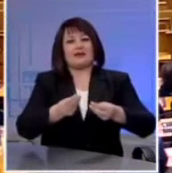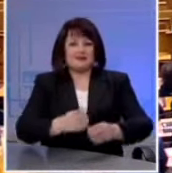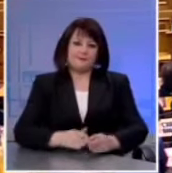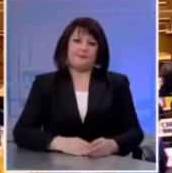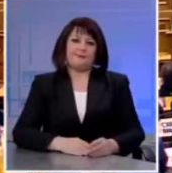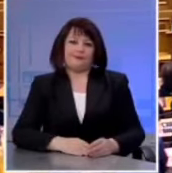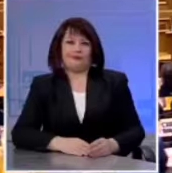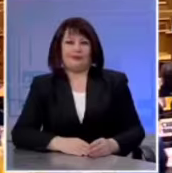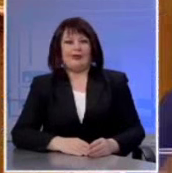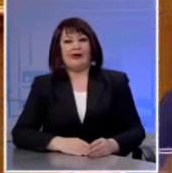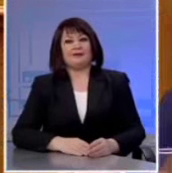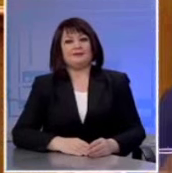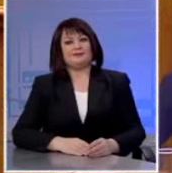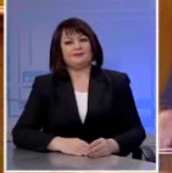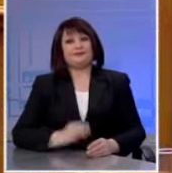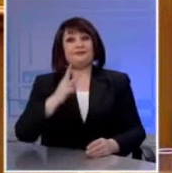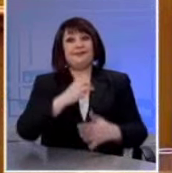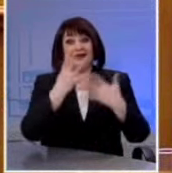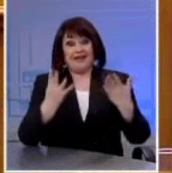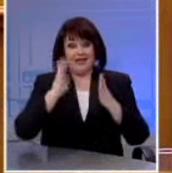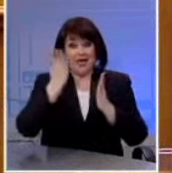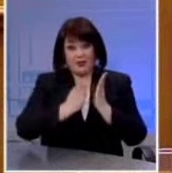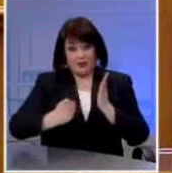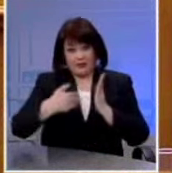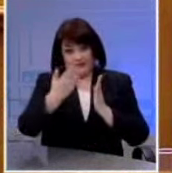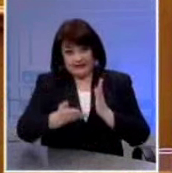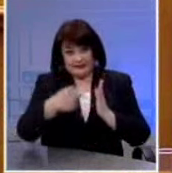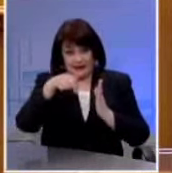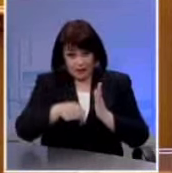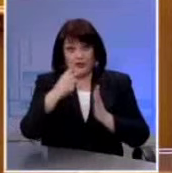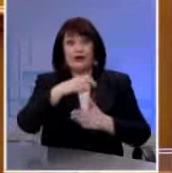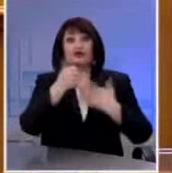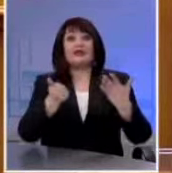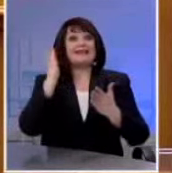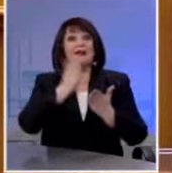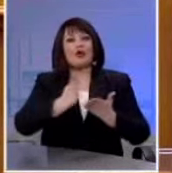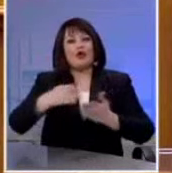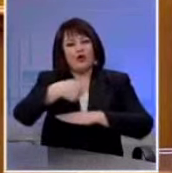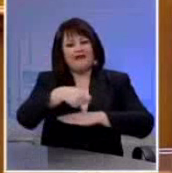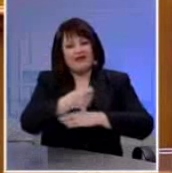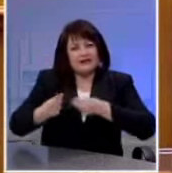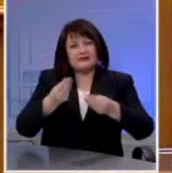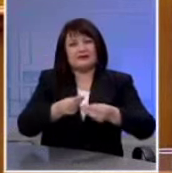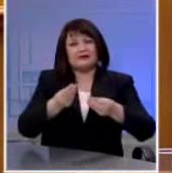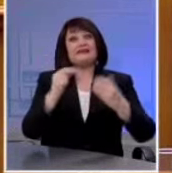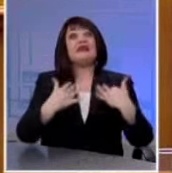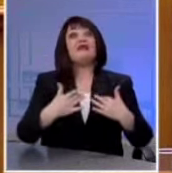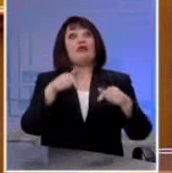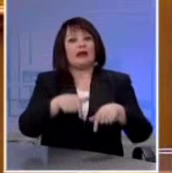Ιούνις του 15, 39 και την τρέχουσα έχουν ήδη διαβιβαστεί 26. Με μια γρήγορη ματιά